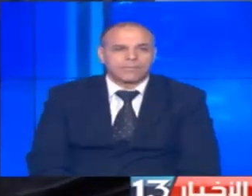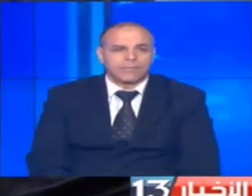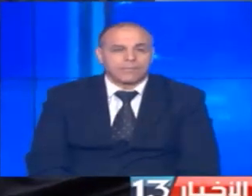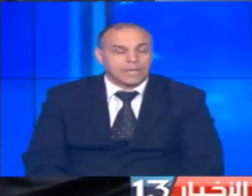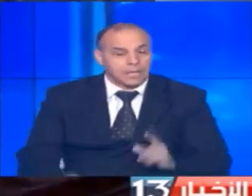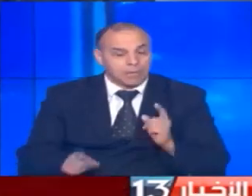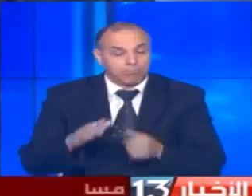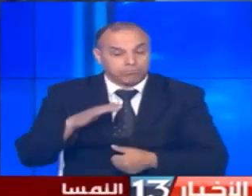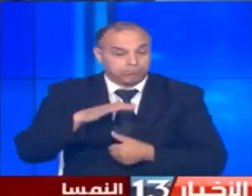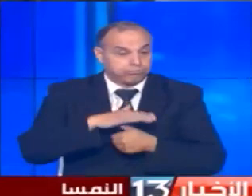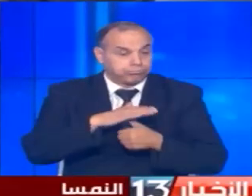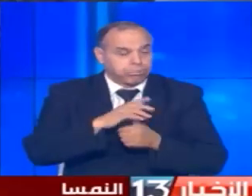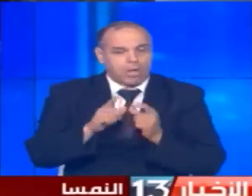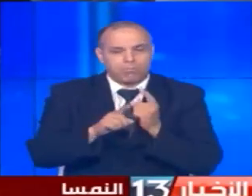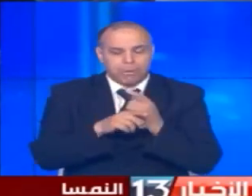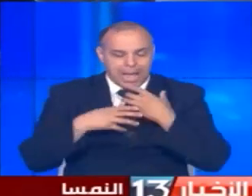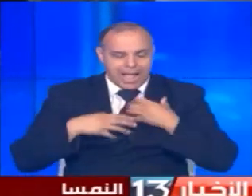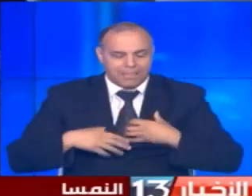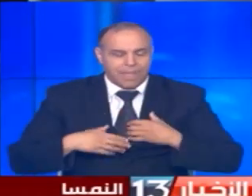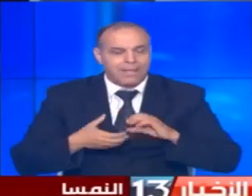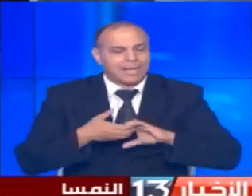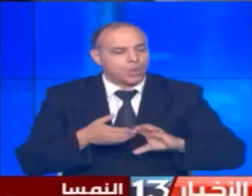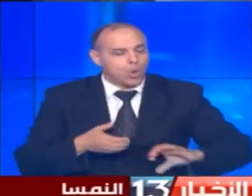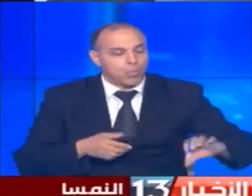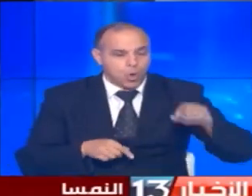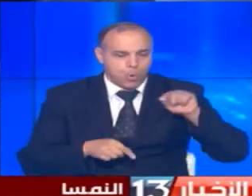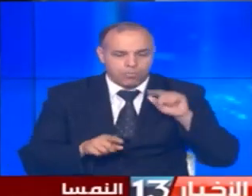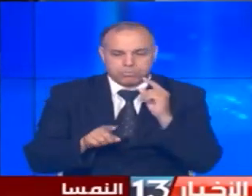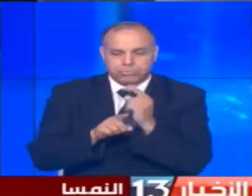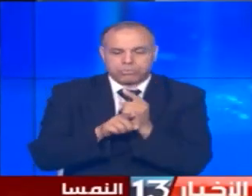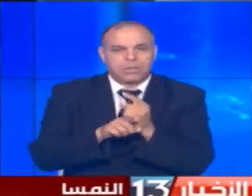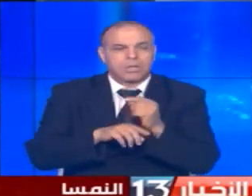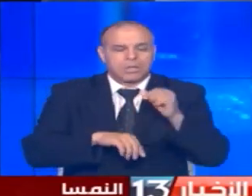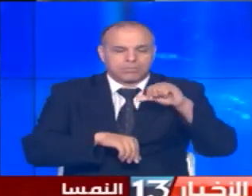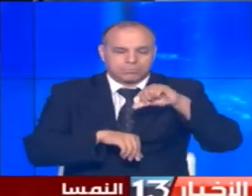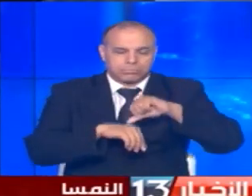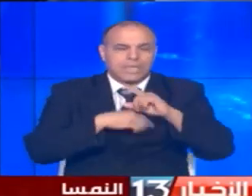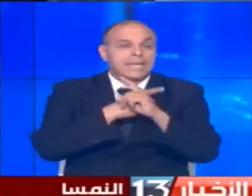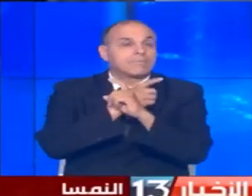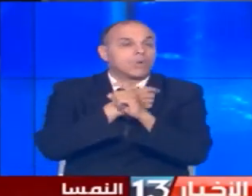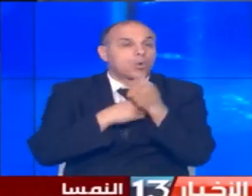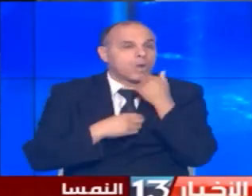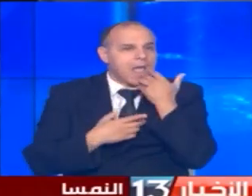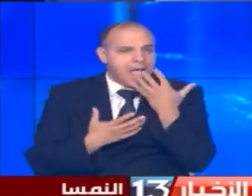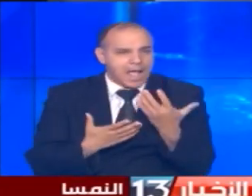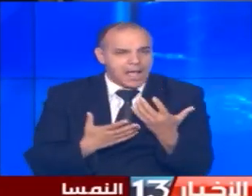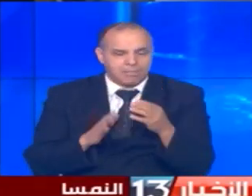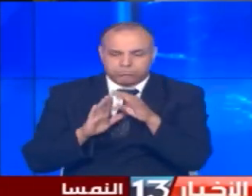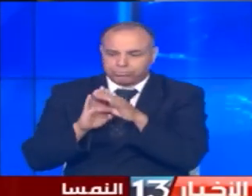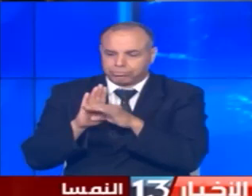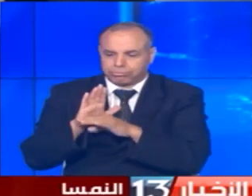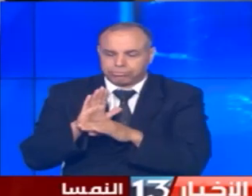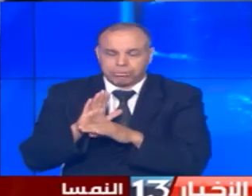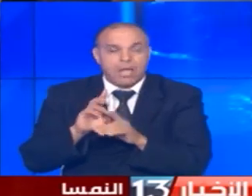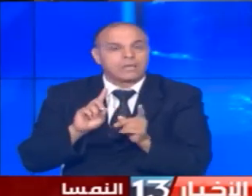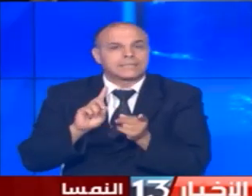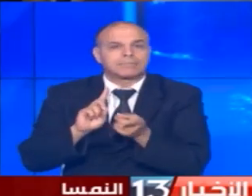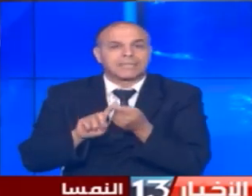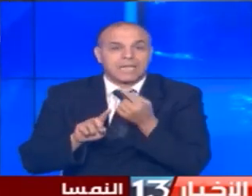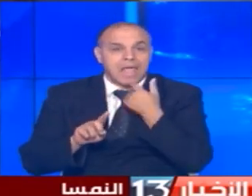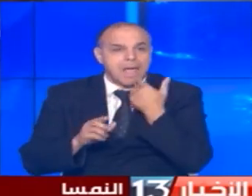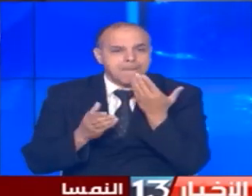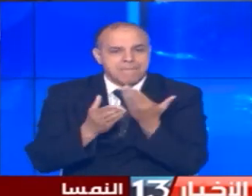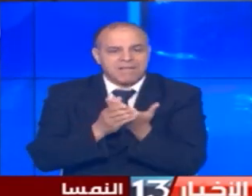يلتقي قادة الدول الأعضاء في الاتحاد الأوروبي اليوم في مدينة سالزبورغ النمساوية، وعلى جدول أعمالهم بالخصوص